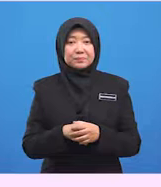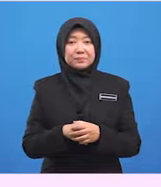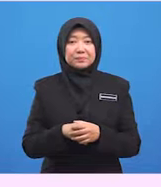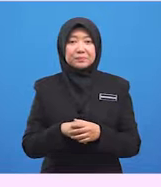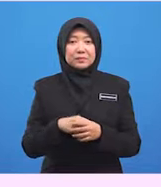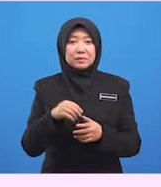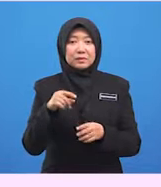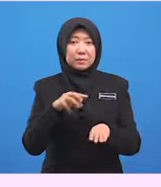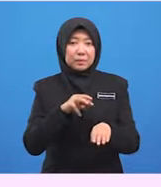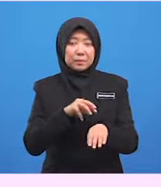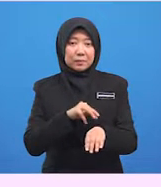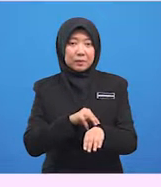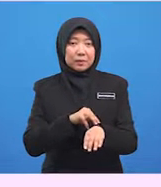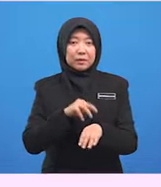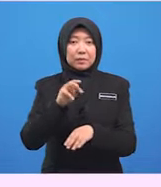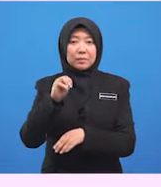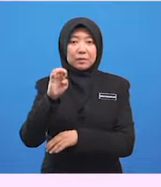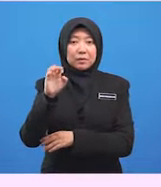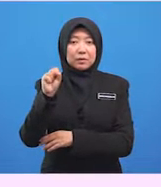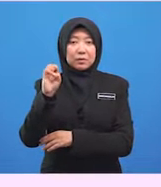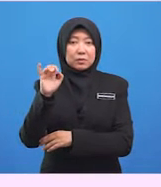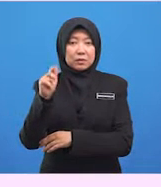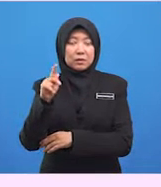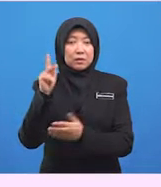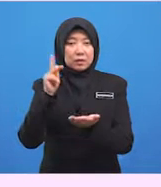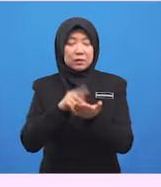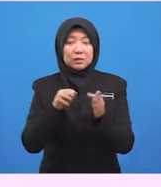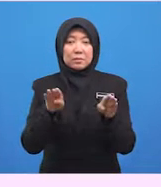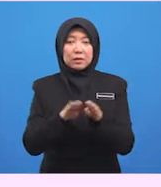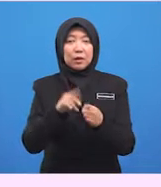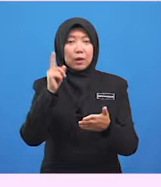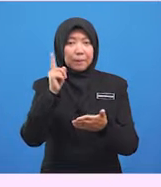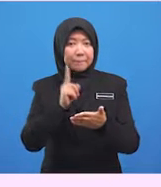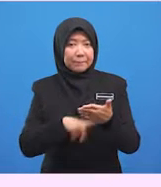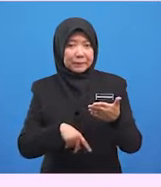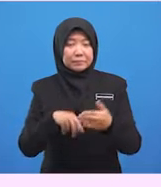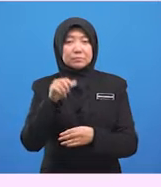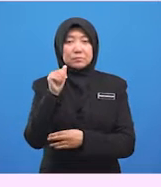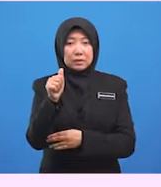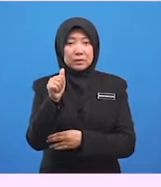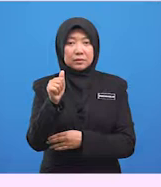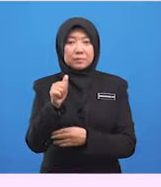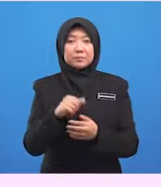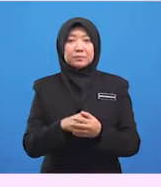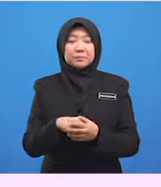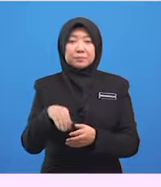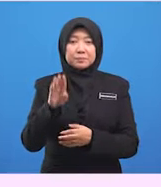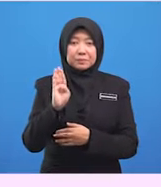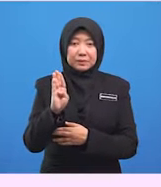sebagai zaman upload ih zaman homosepiens by zaman hobinya